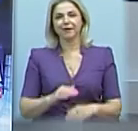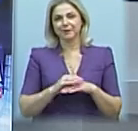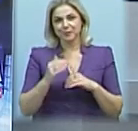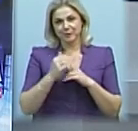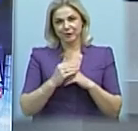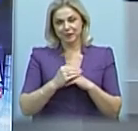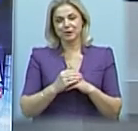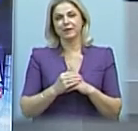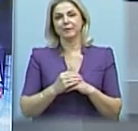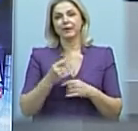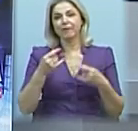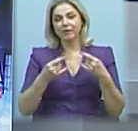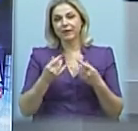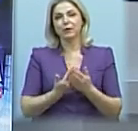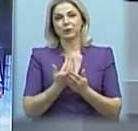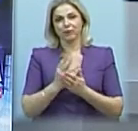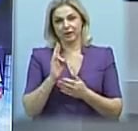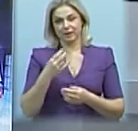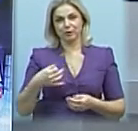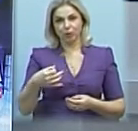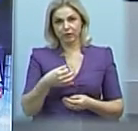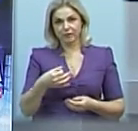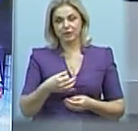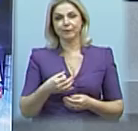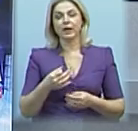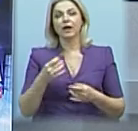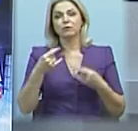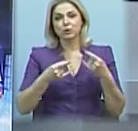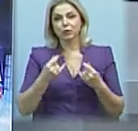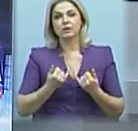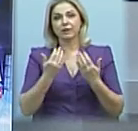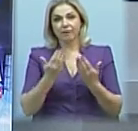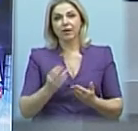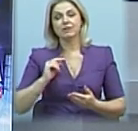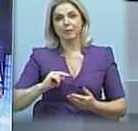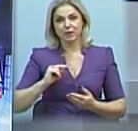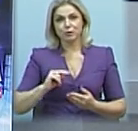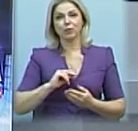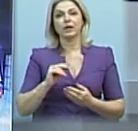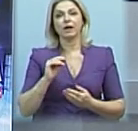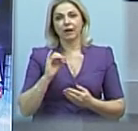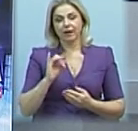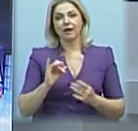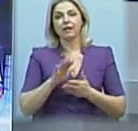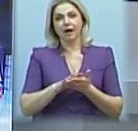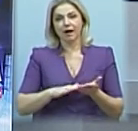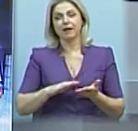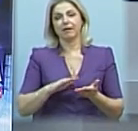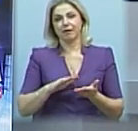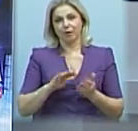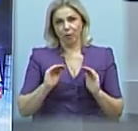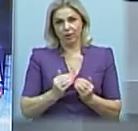Доброго вечора. В ефірі телевізійні новини Миколаївщини. В студії для вас сьогодні працює Веня Голубова. І далі коротко про основні